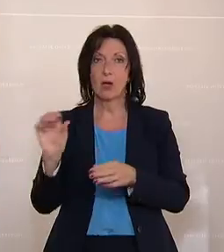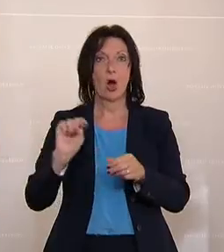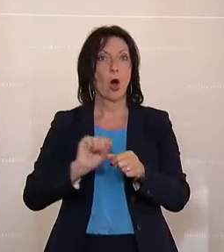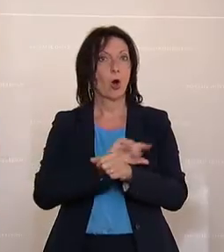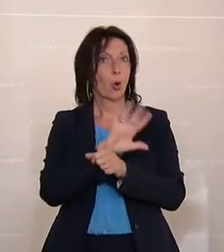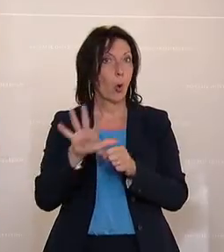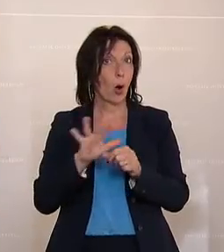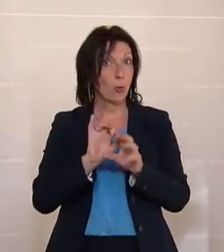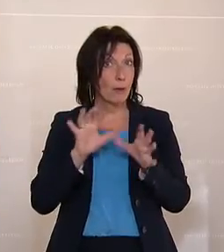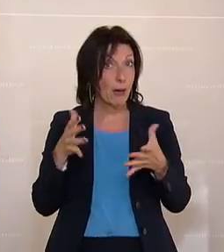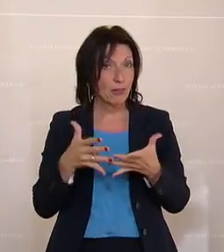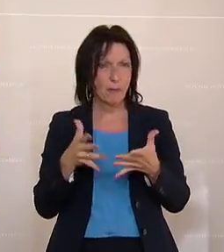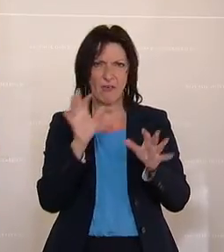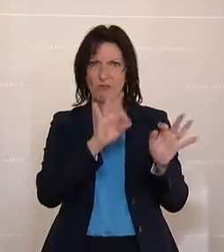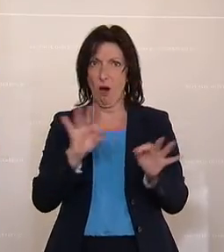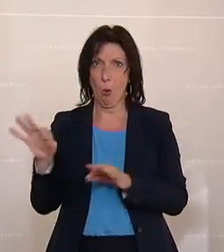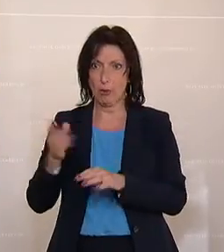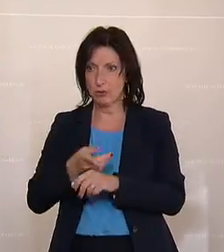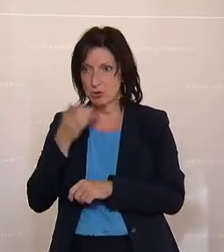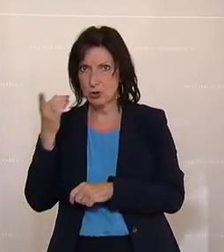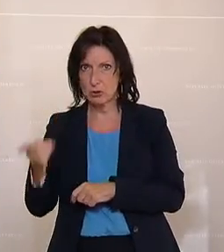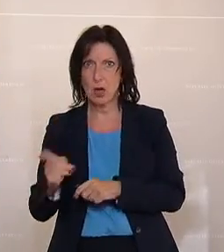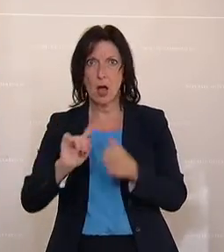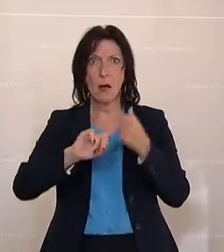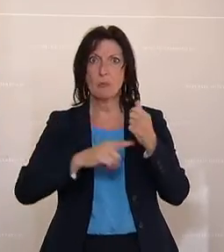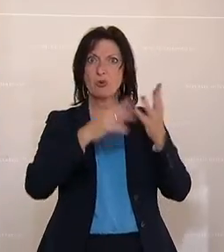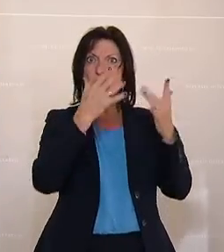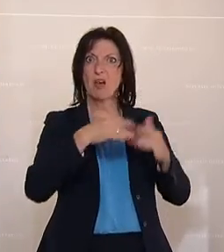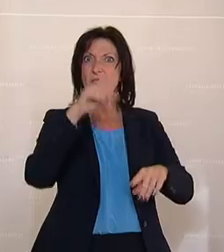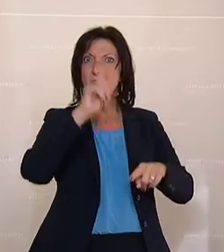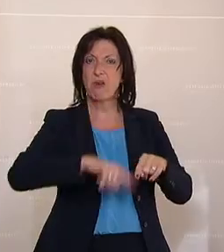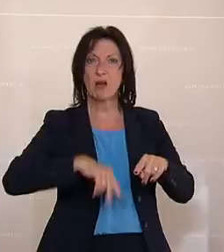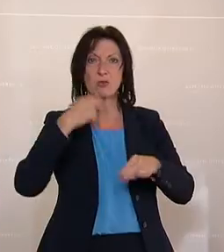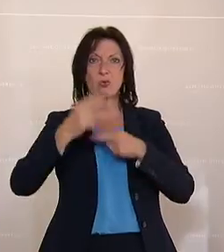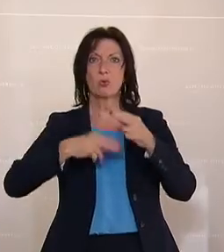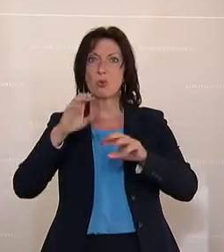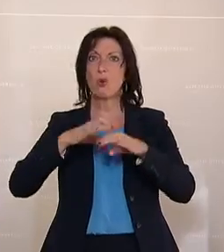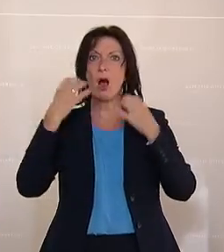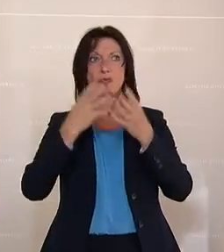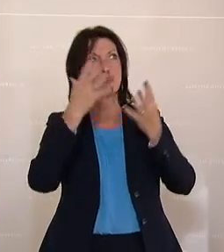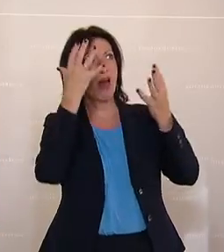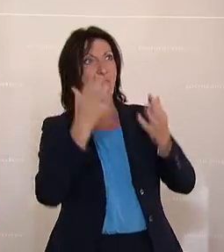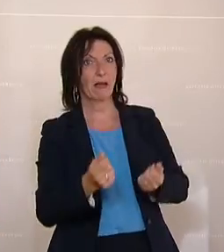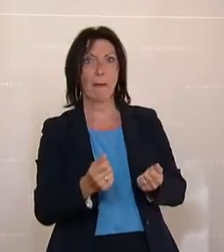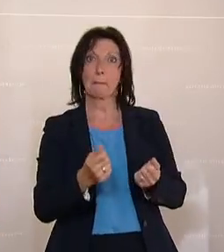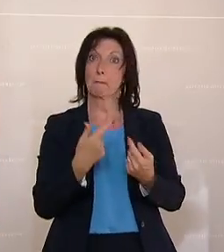waren, falsche Budgetzahlen und ein U-Ausschuss, der das nicht bringt, was erwartet wird.